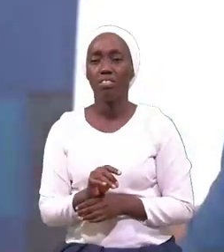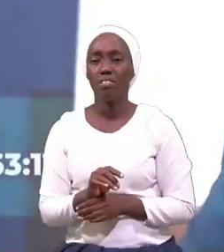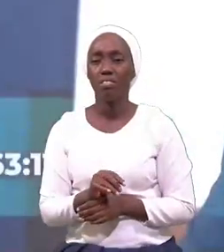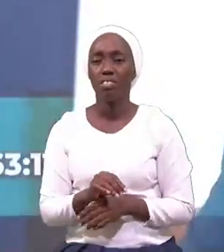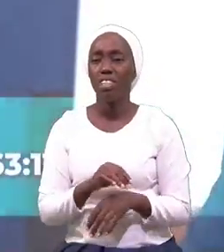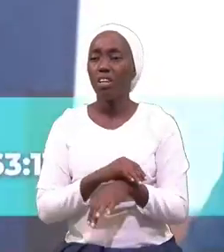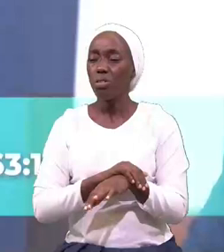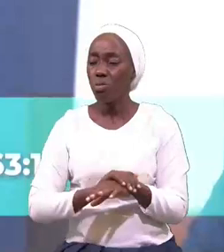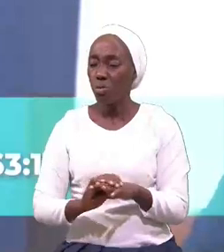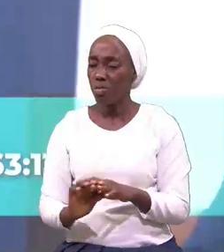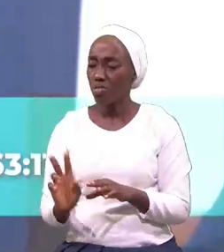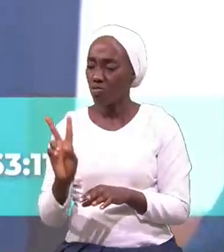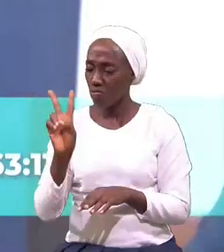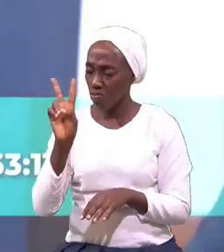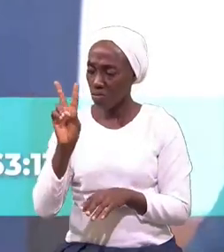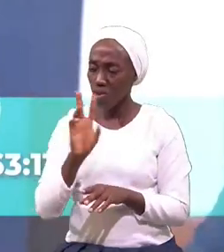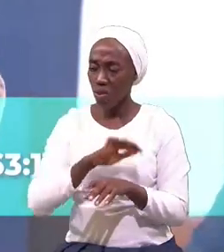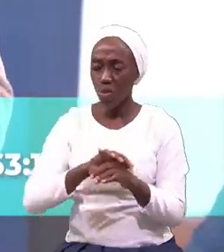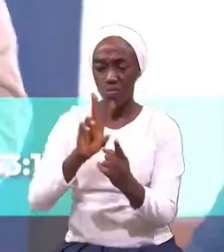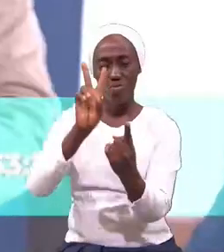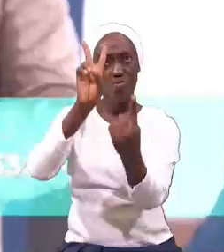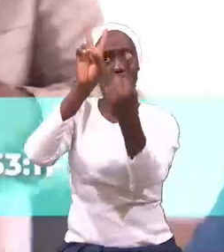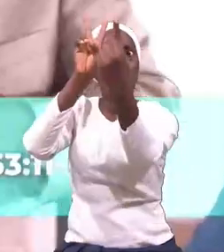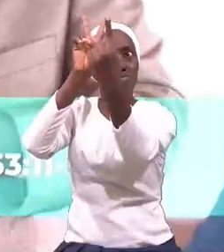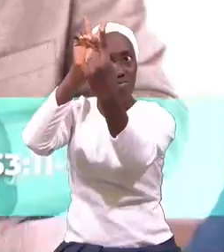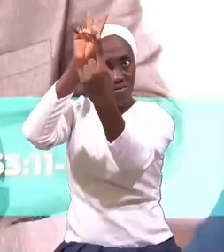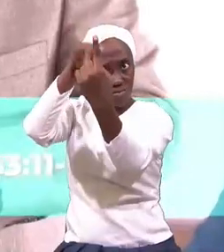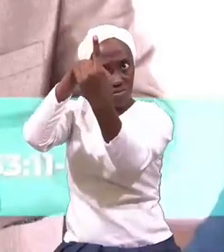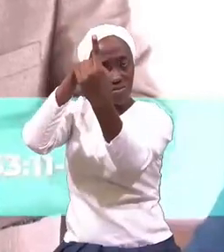Ne sous-estimez pas l'esprit de Dieu.